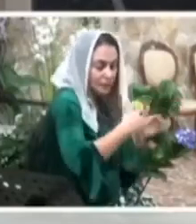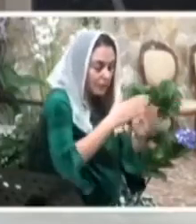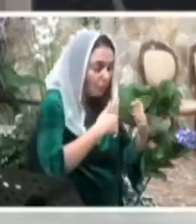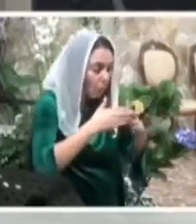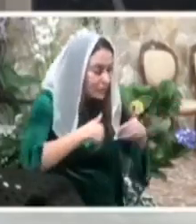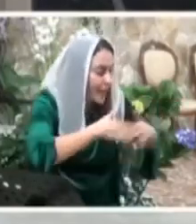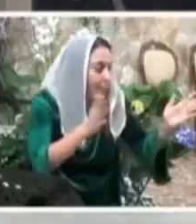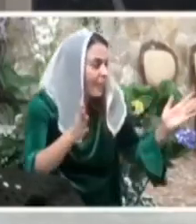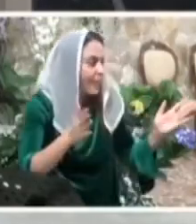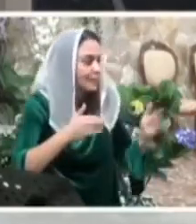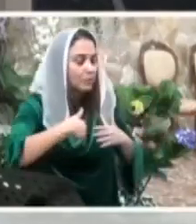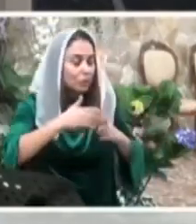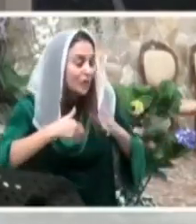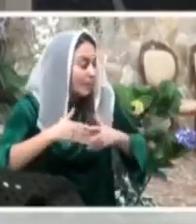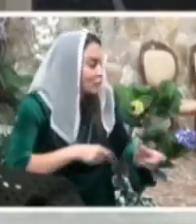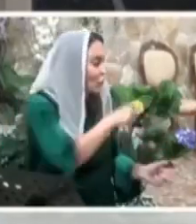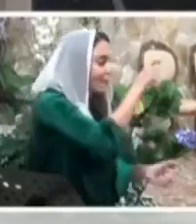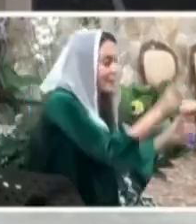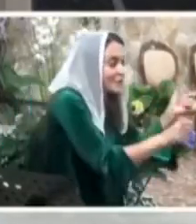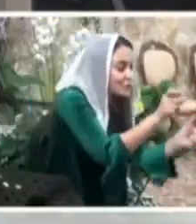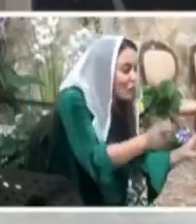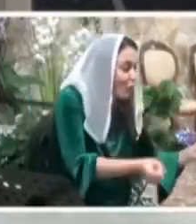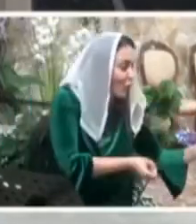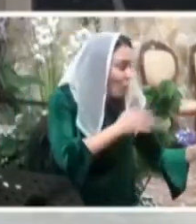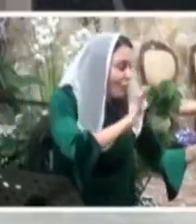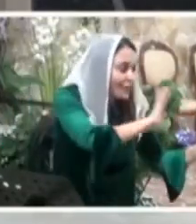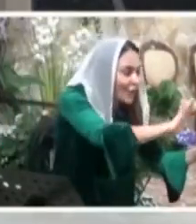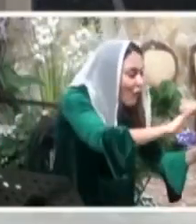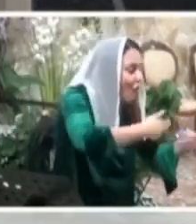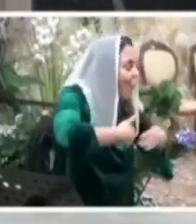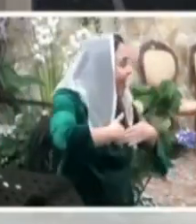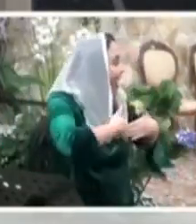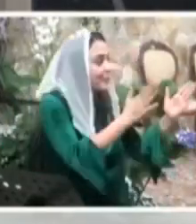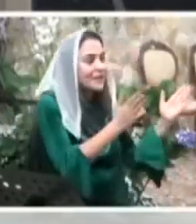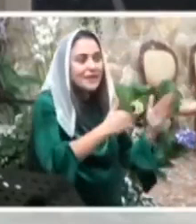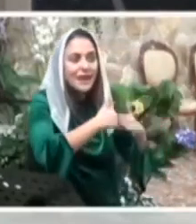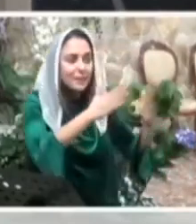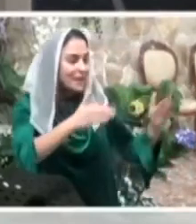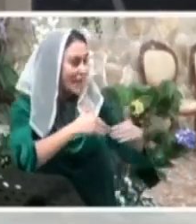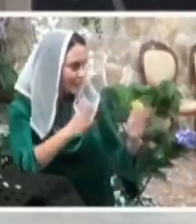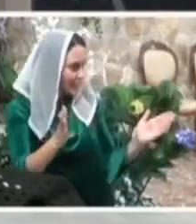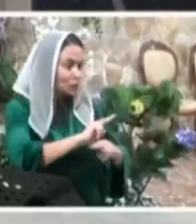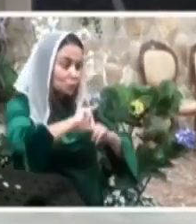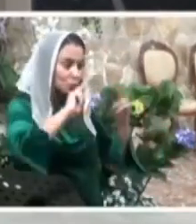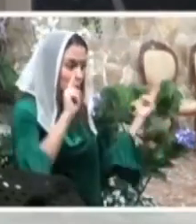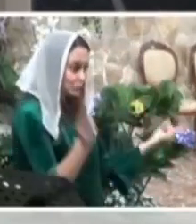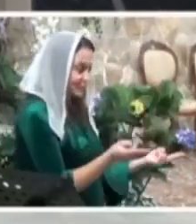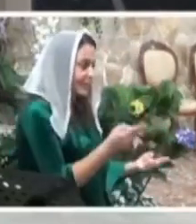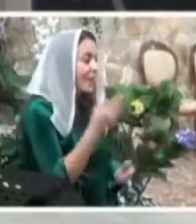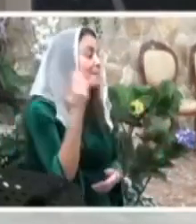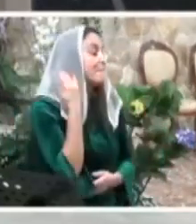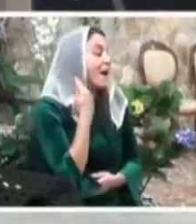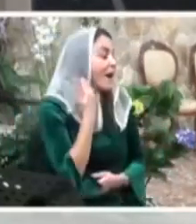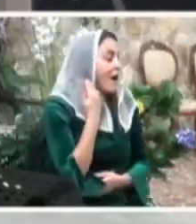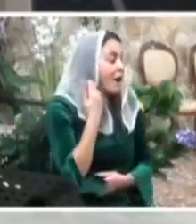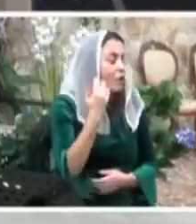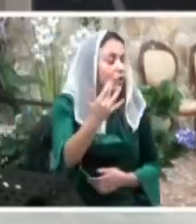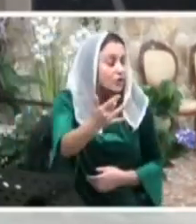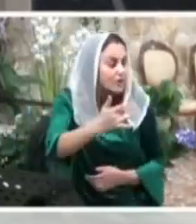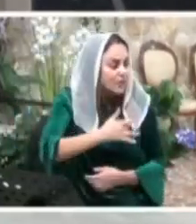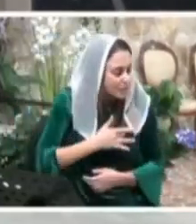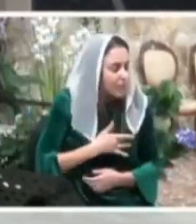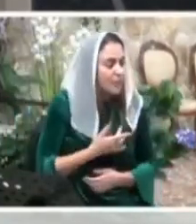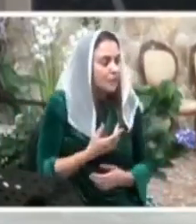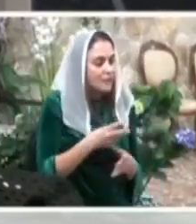aprirsi, affinché dei cuori possano aprirsi. L'apostolo Paolo sentiva un